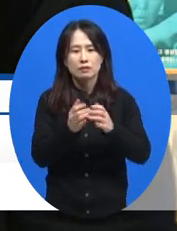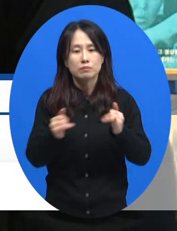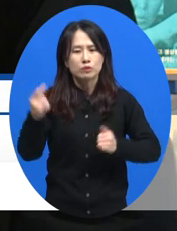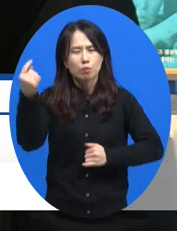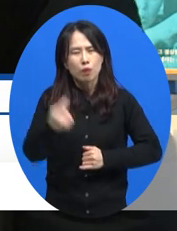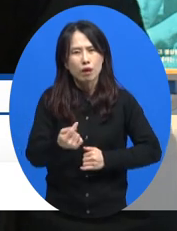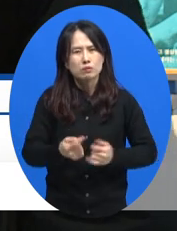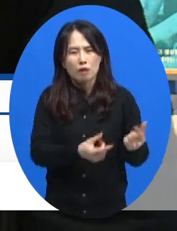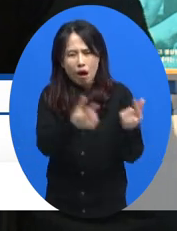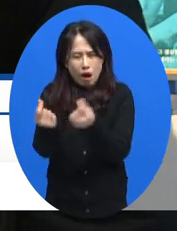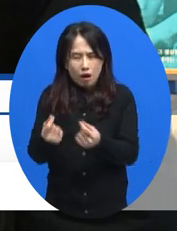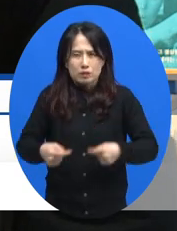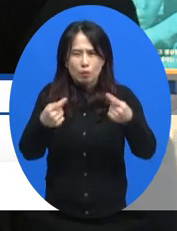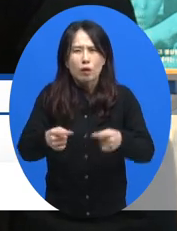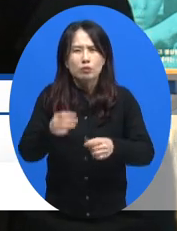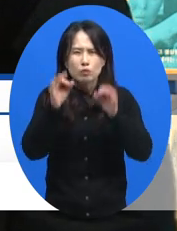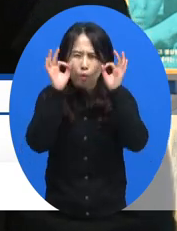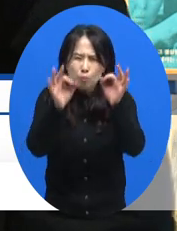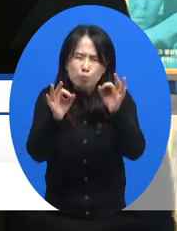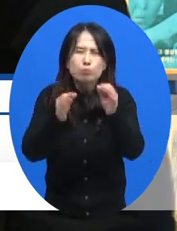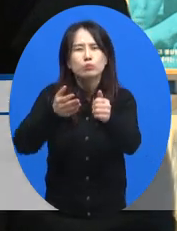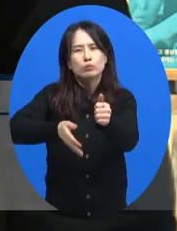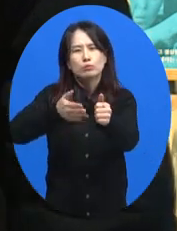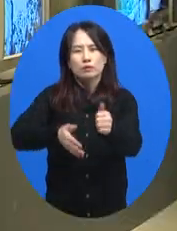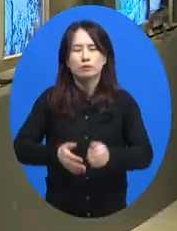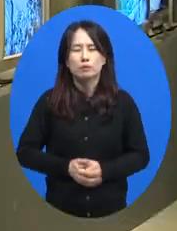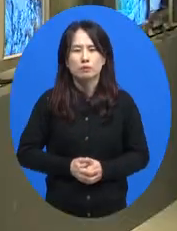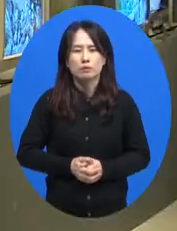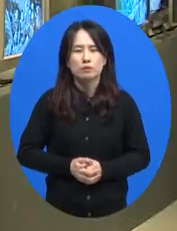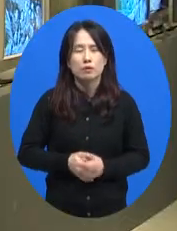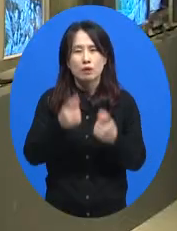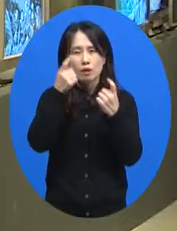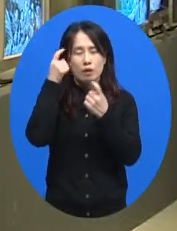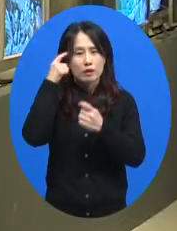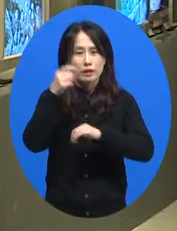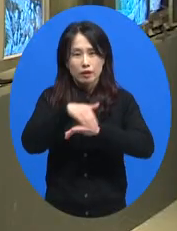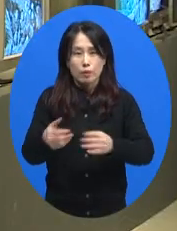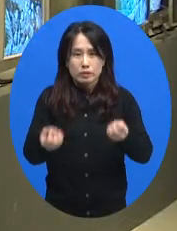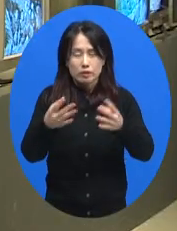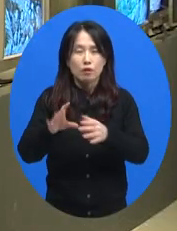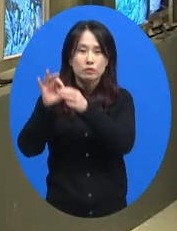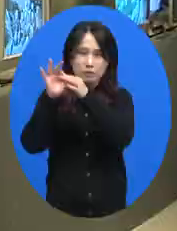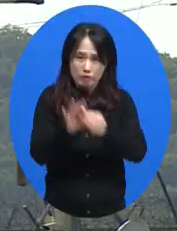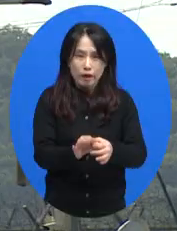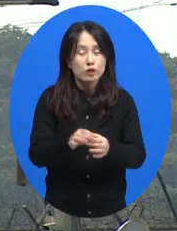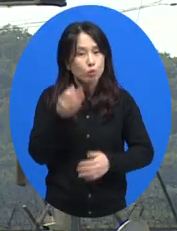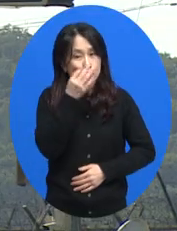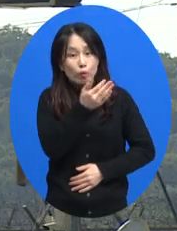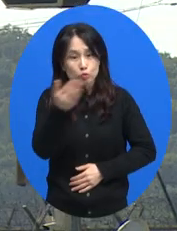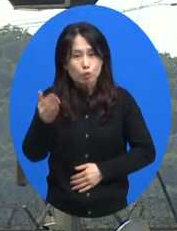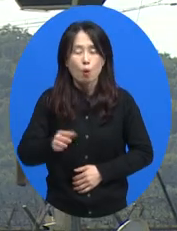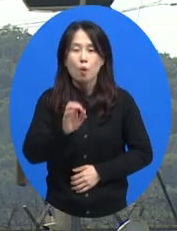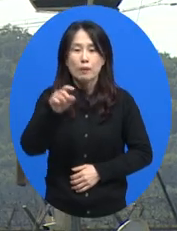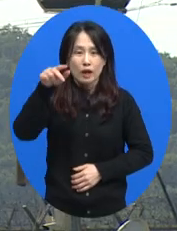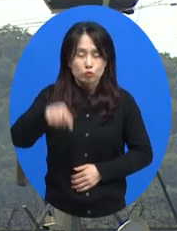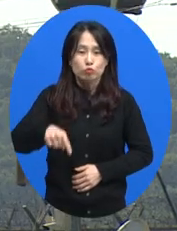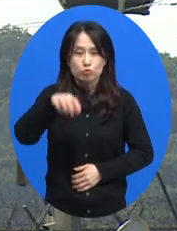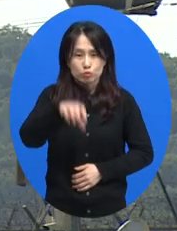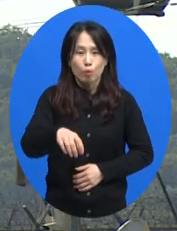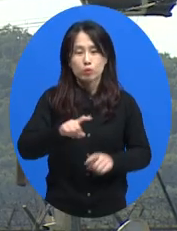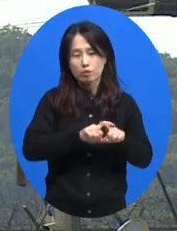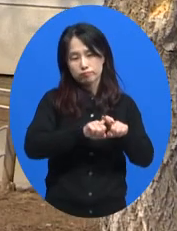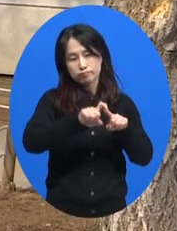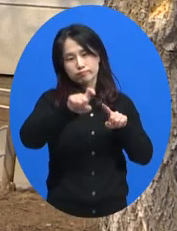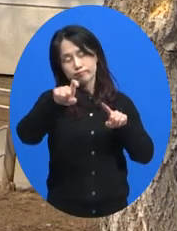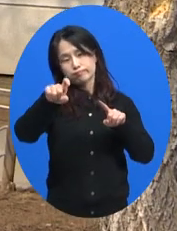사람들도 와서 다 같이 봤으면 좋겠어요. 기획전은 연중 상시 개방되며 파주 임진각 평화